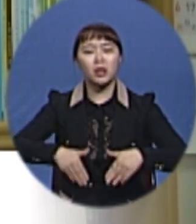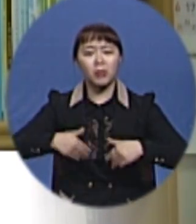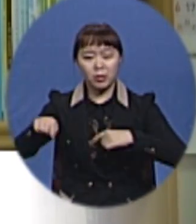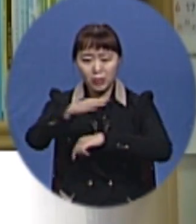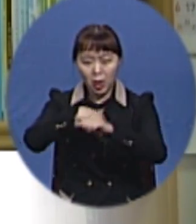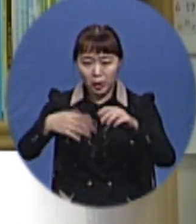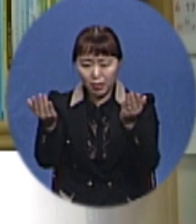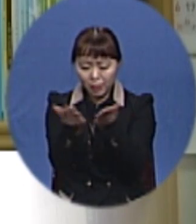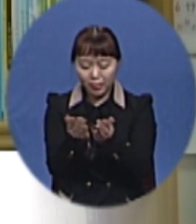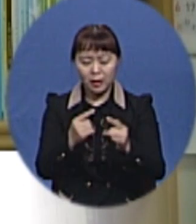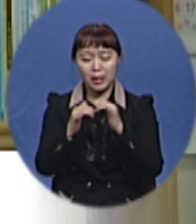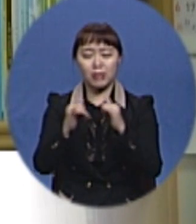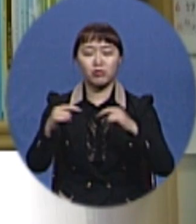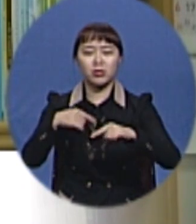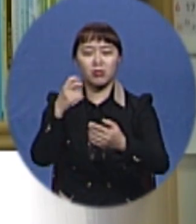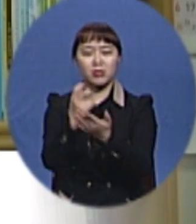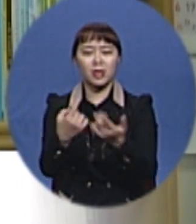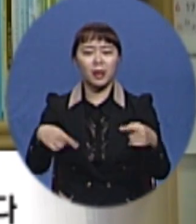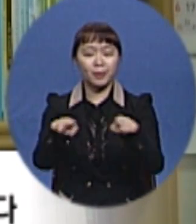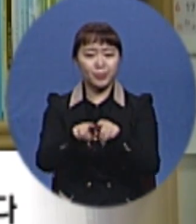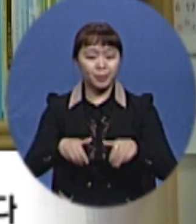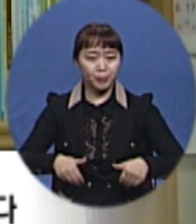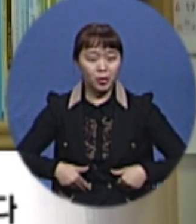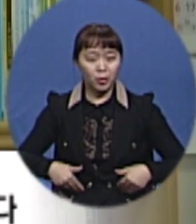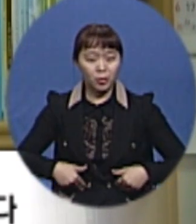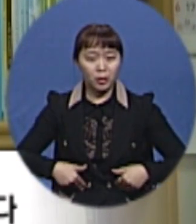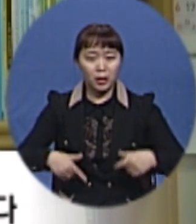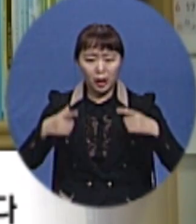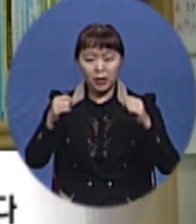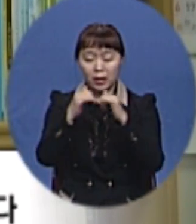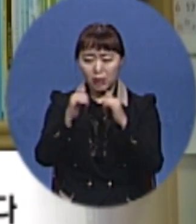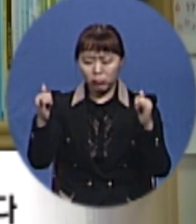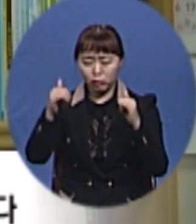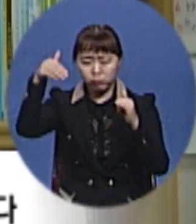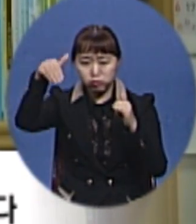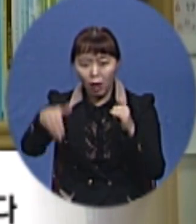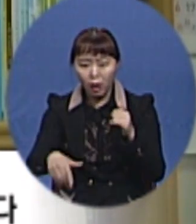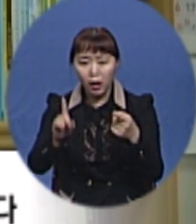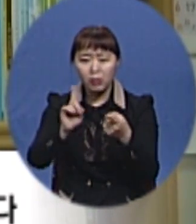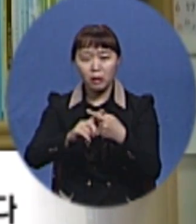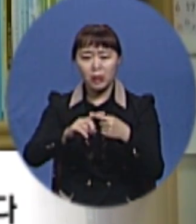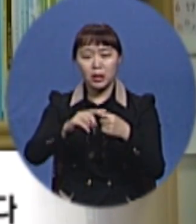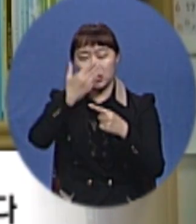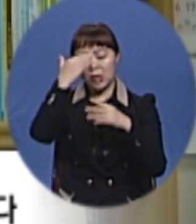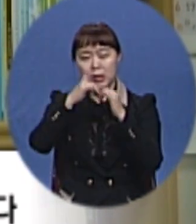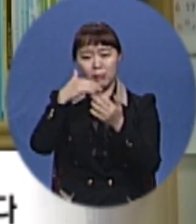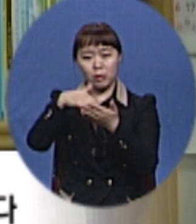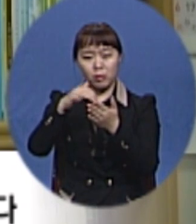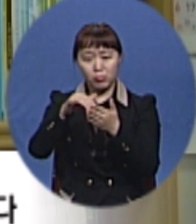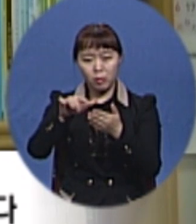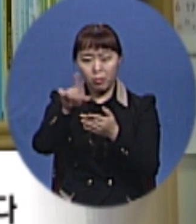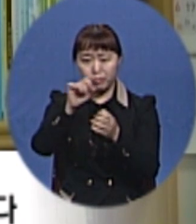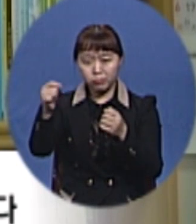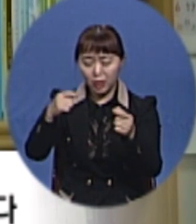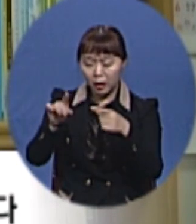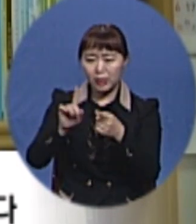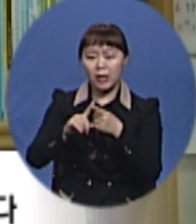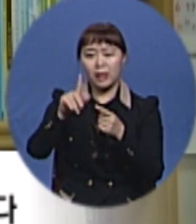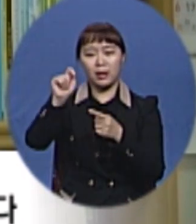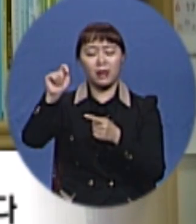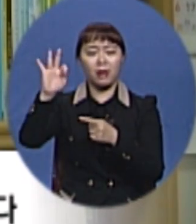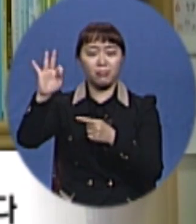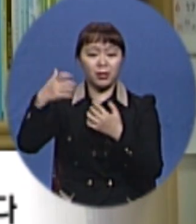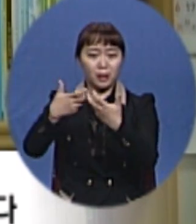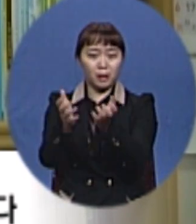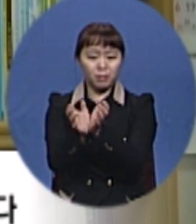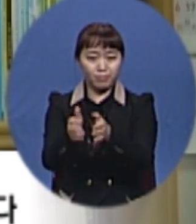맞는 인구정책이 함께 진행되어야 됩니다. 특히 이런 인구절벽, 청년 인구 순유출에 대응하기 위한 TF 등을